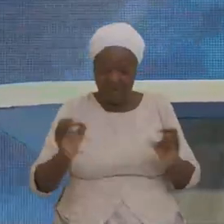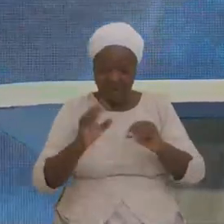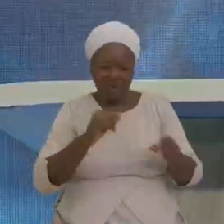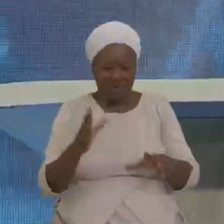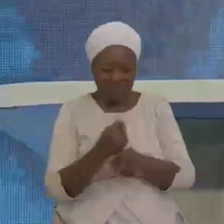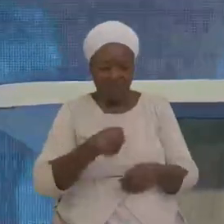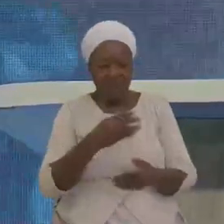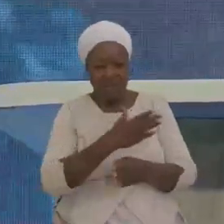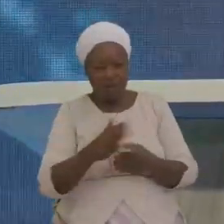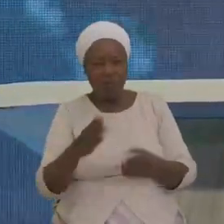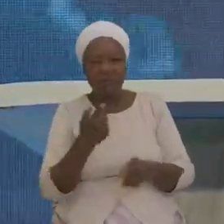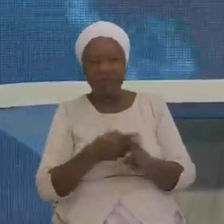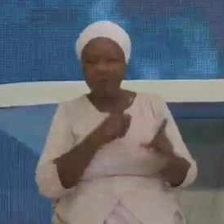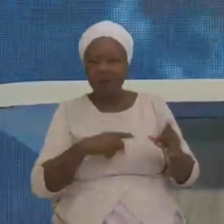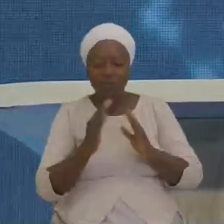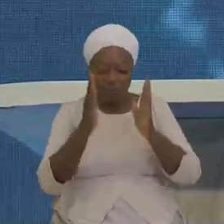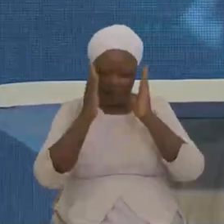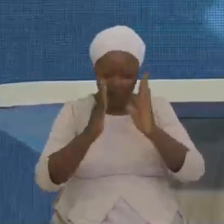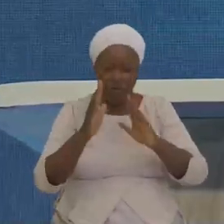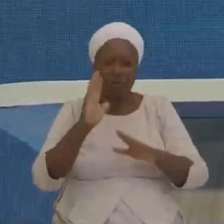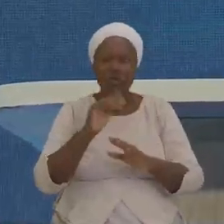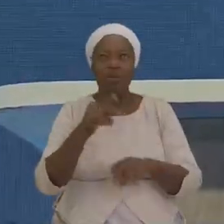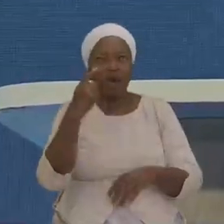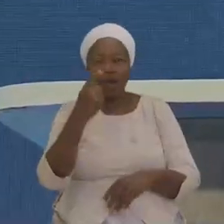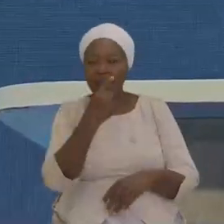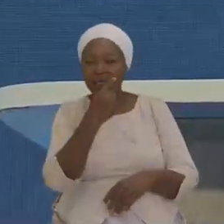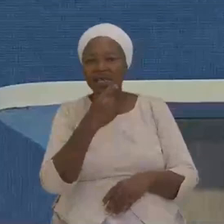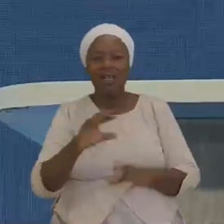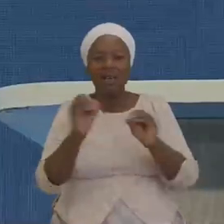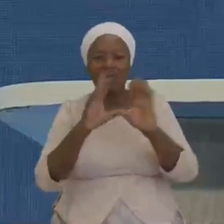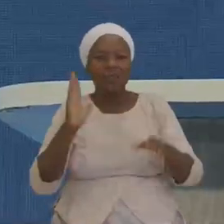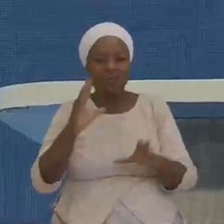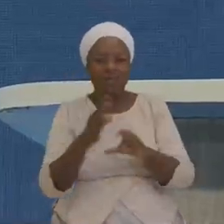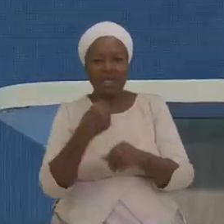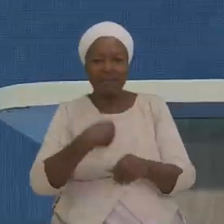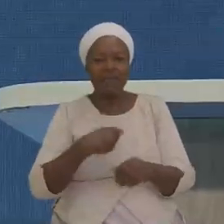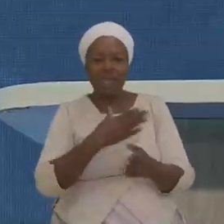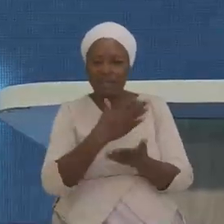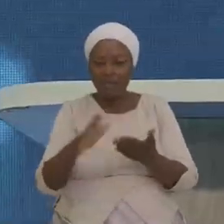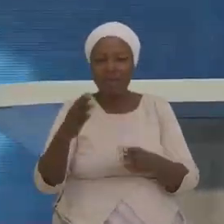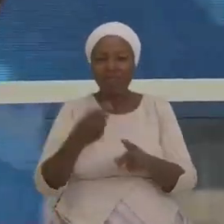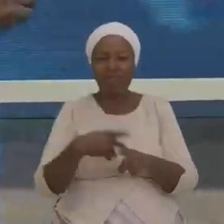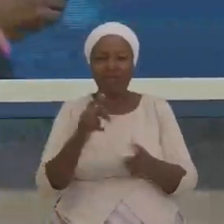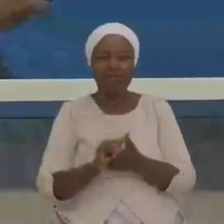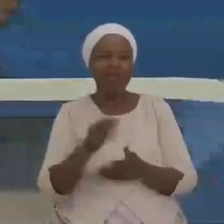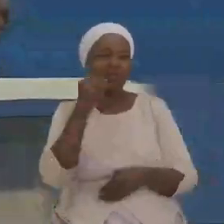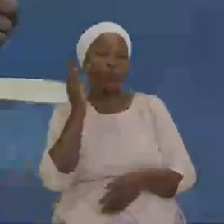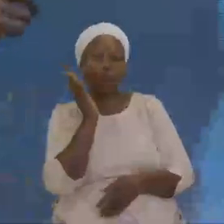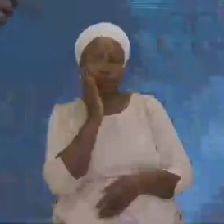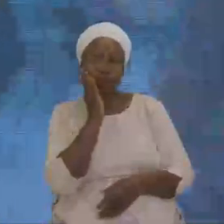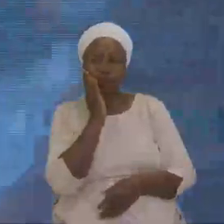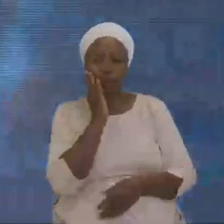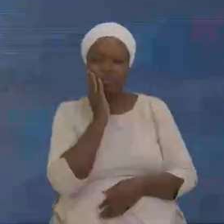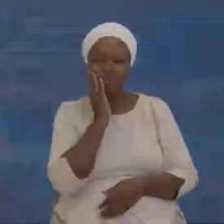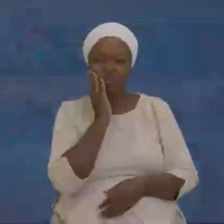sortir, m'éloigner du Seigneur. Tu concentres ta vue. Rien ne va me détourner de cette